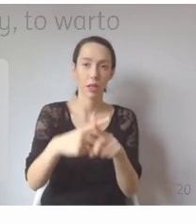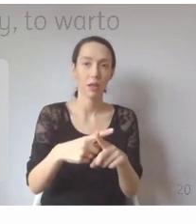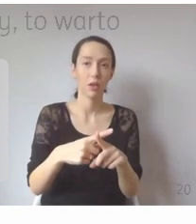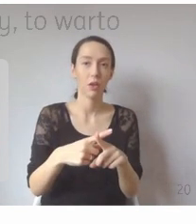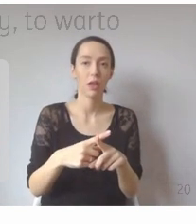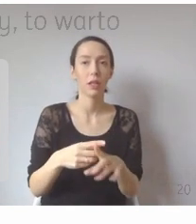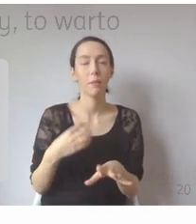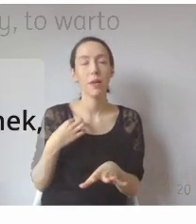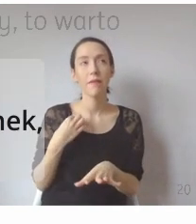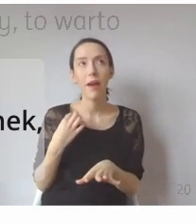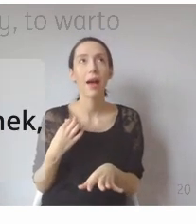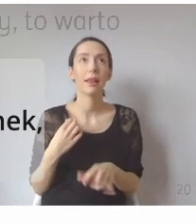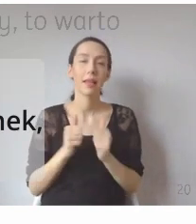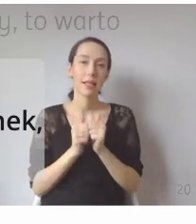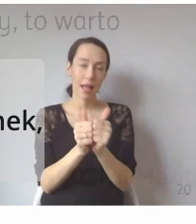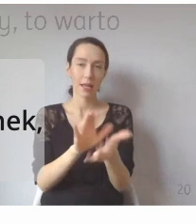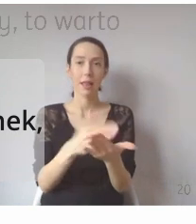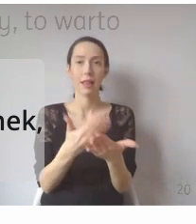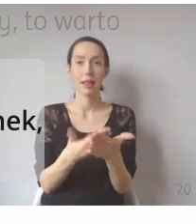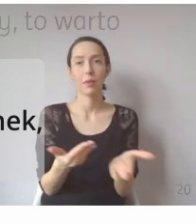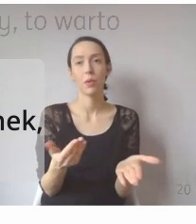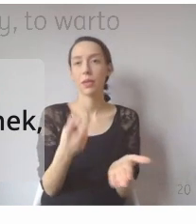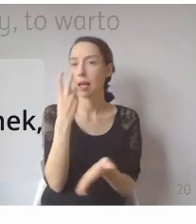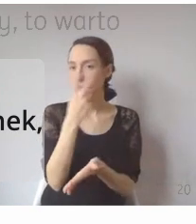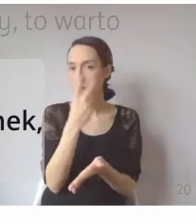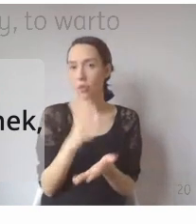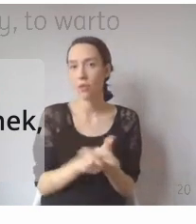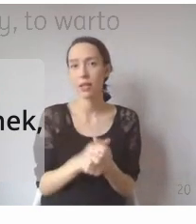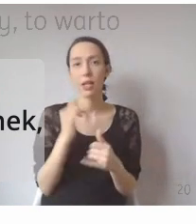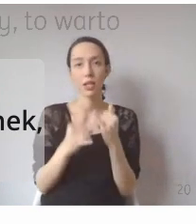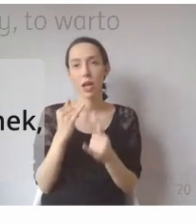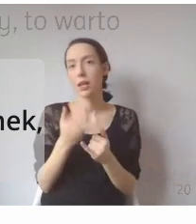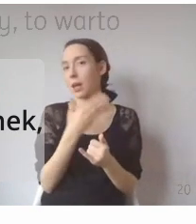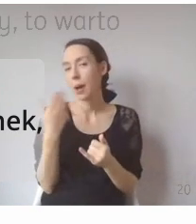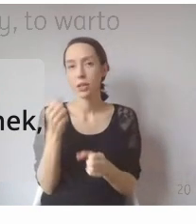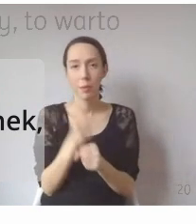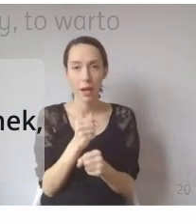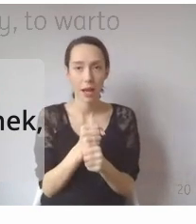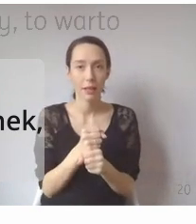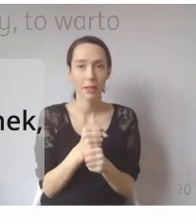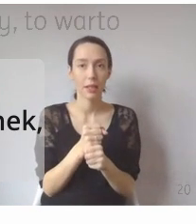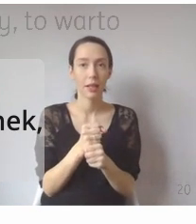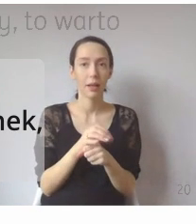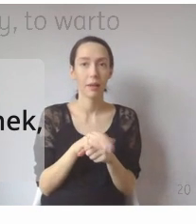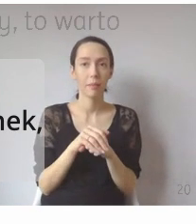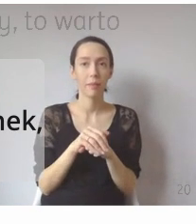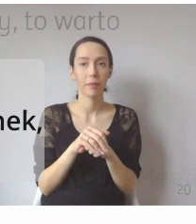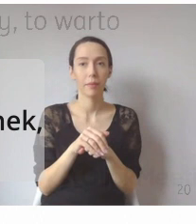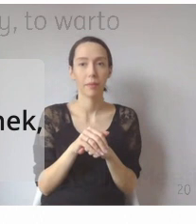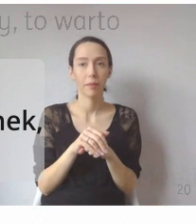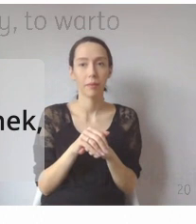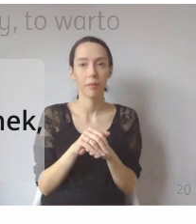hobby. Jeżeli nie macie obecnie pracy i nie macie też jakiegoś